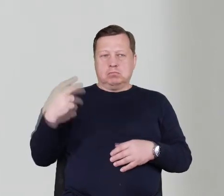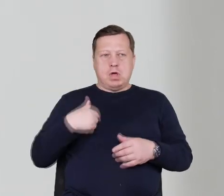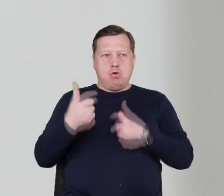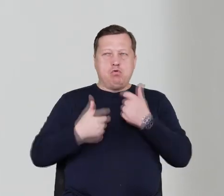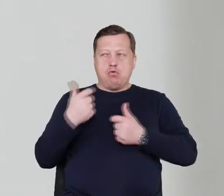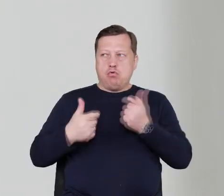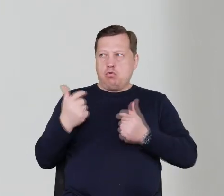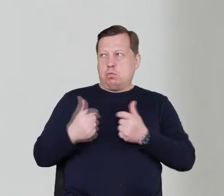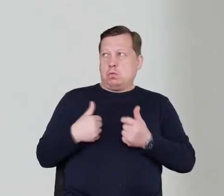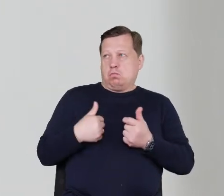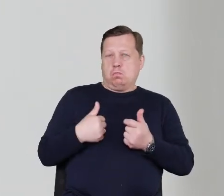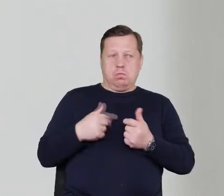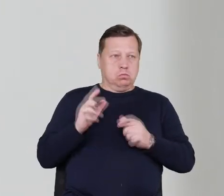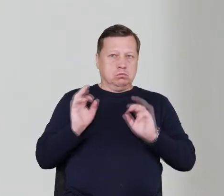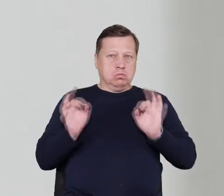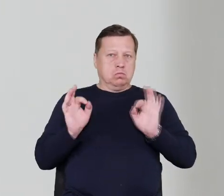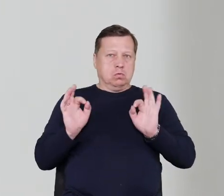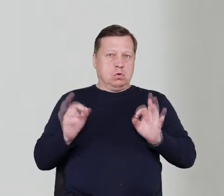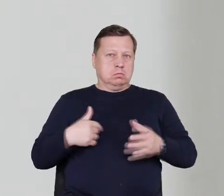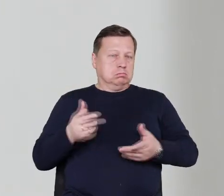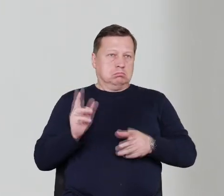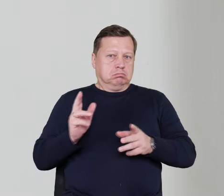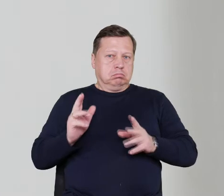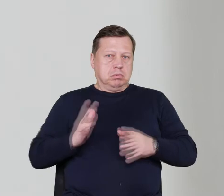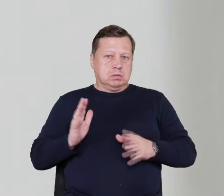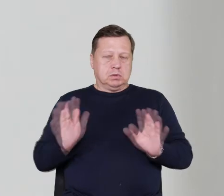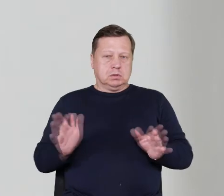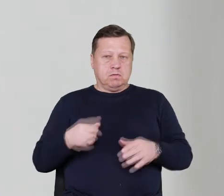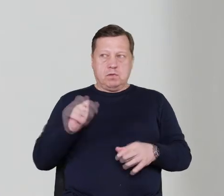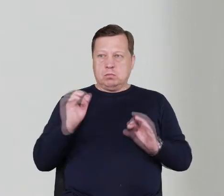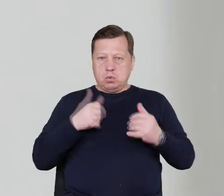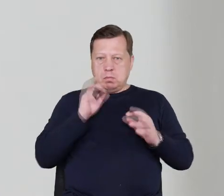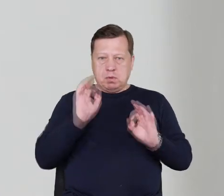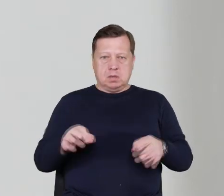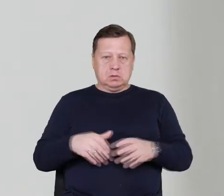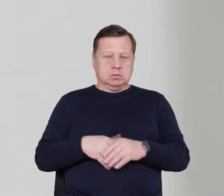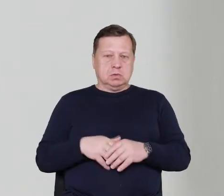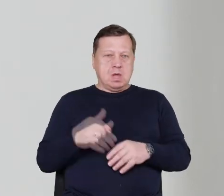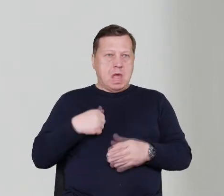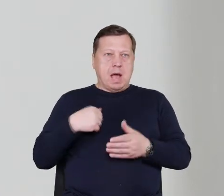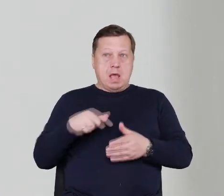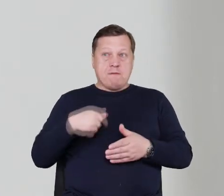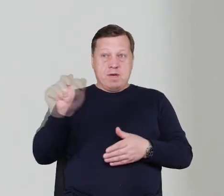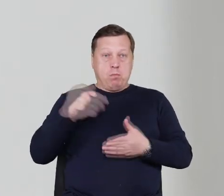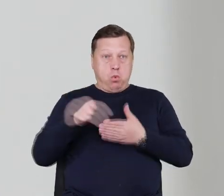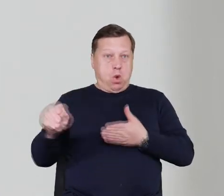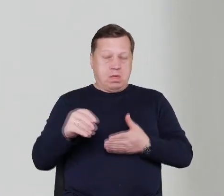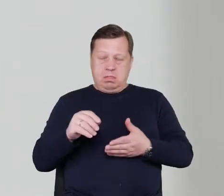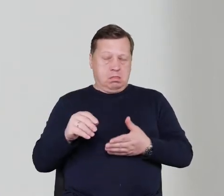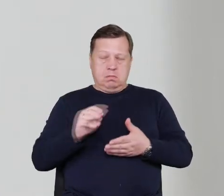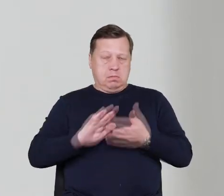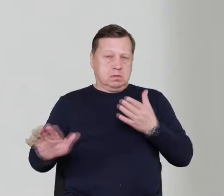wtedy I to było bardzo spoko wyjazd i nic jeszcze za to nie płaciłem więc